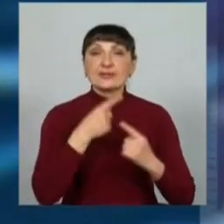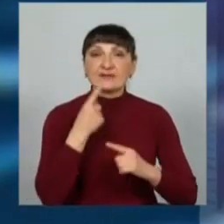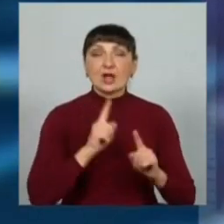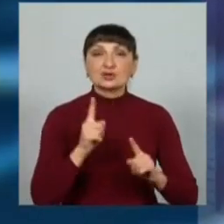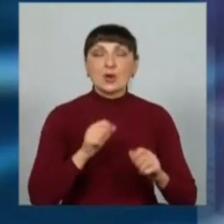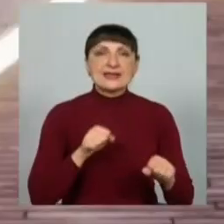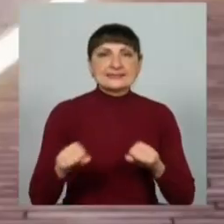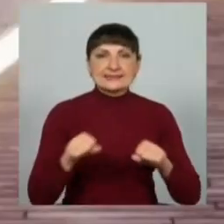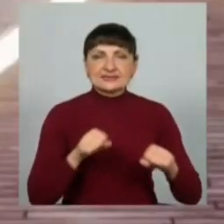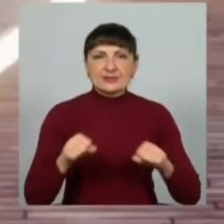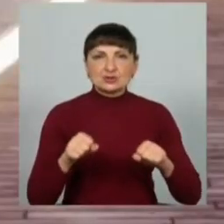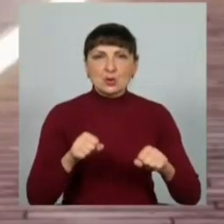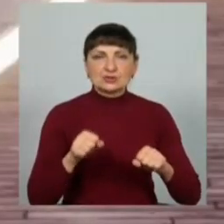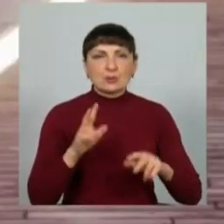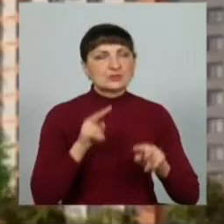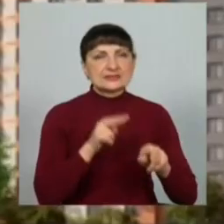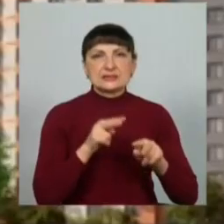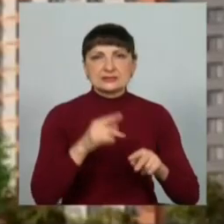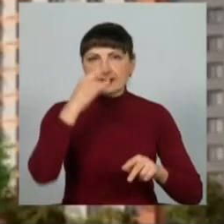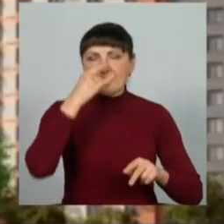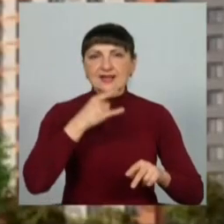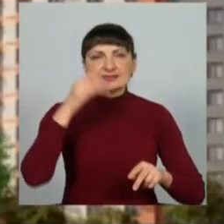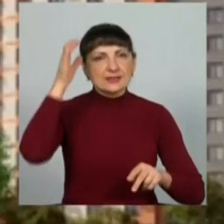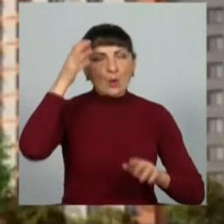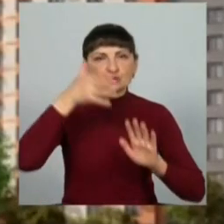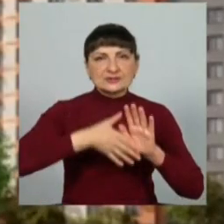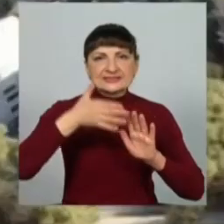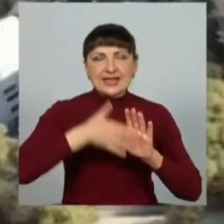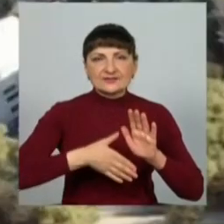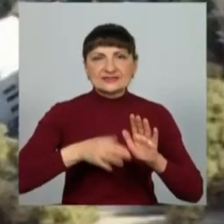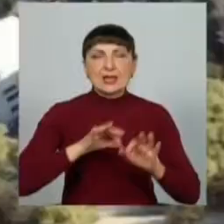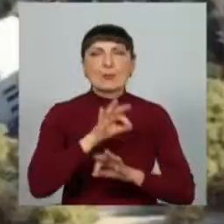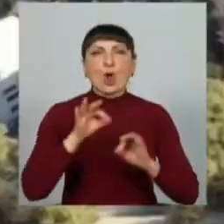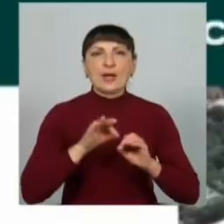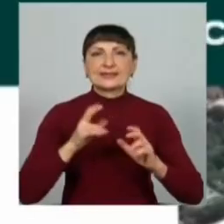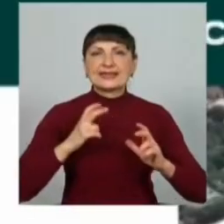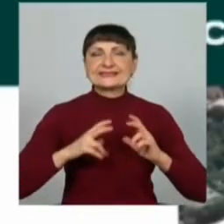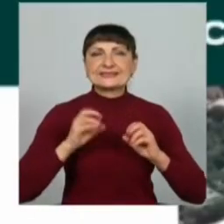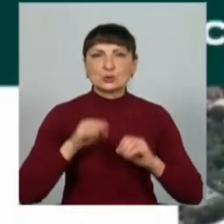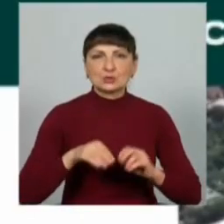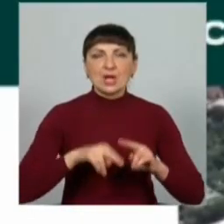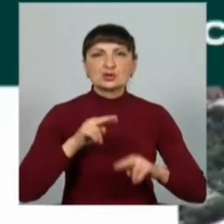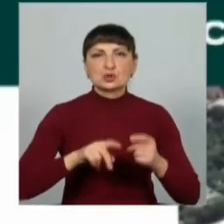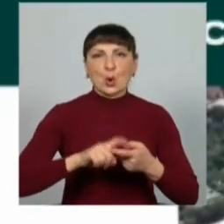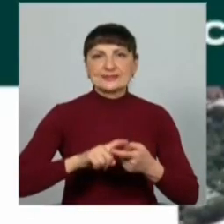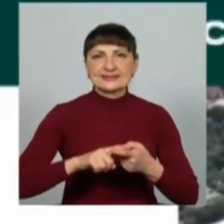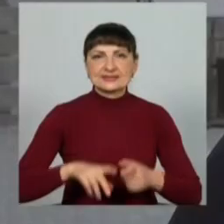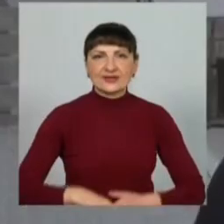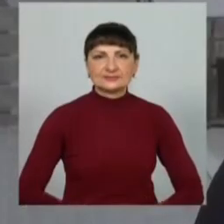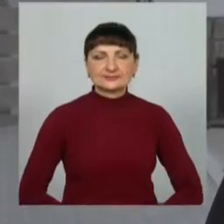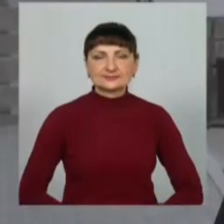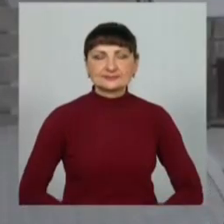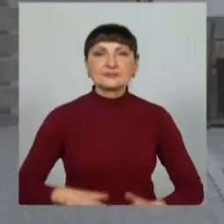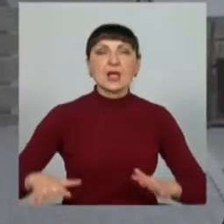за сейсмостойкостью здания будет следить Казахский научно-исследовательский и проектный институт строительства и архитектуры.